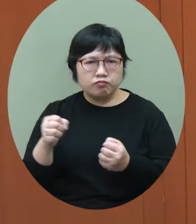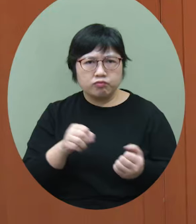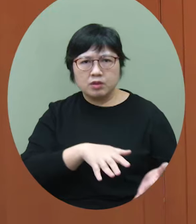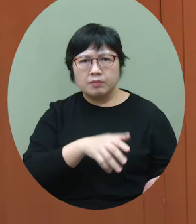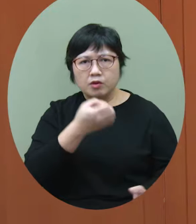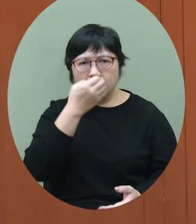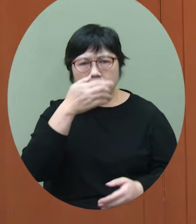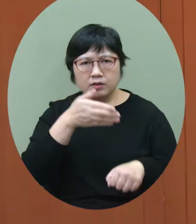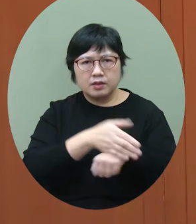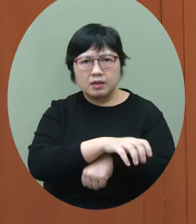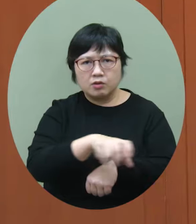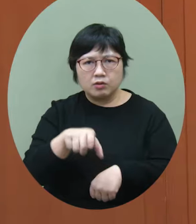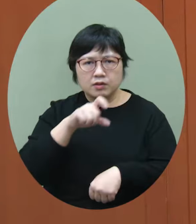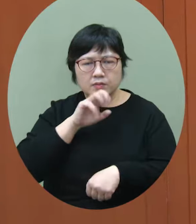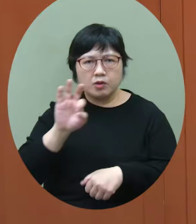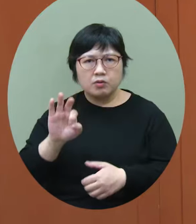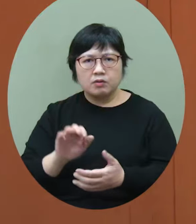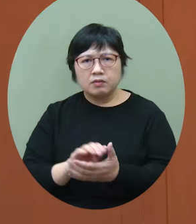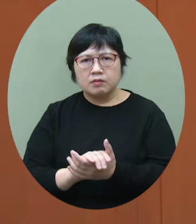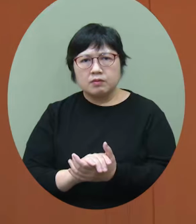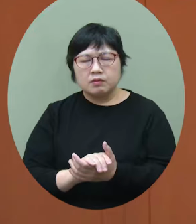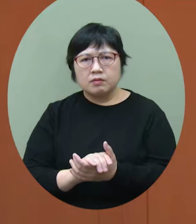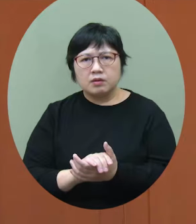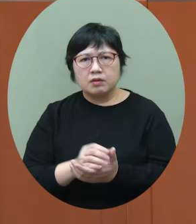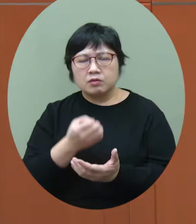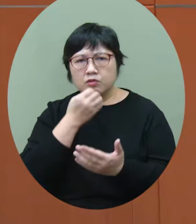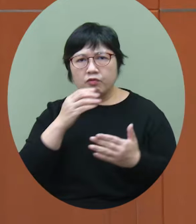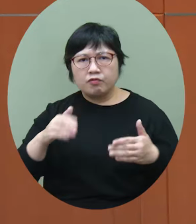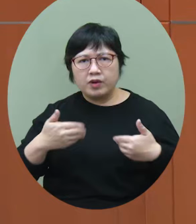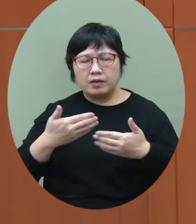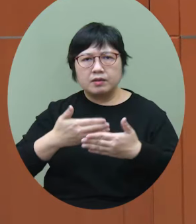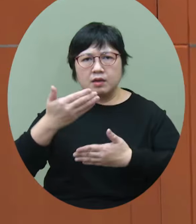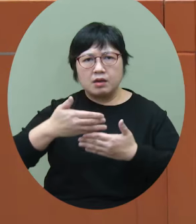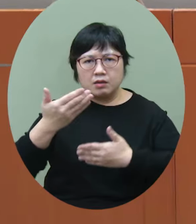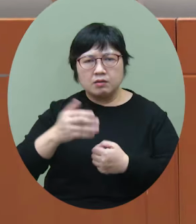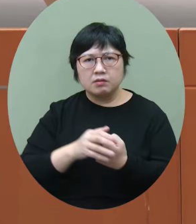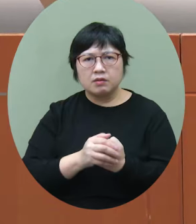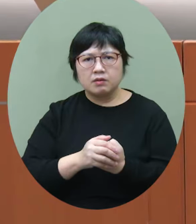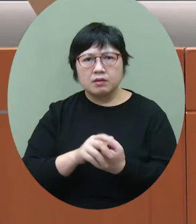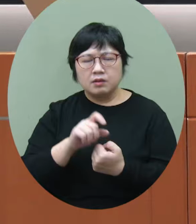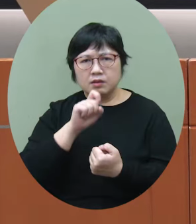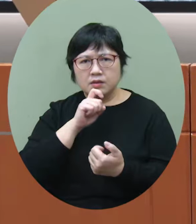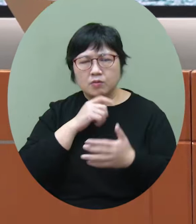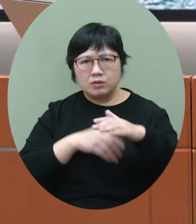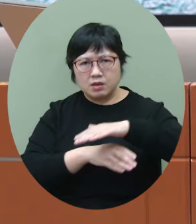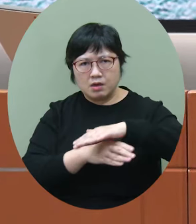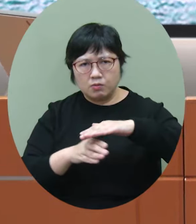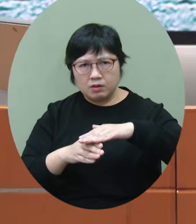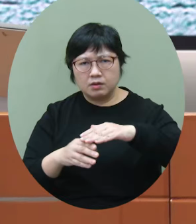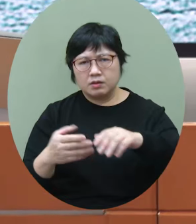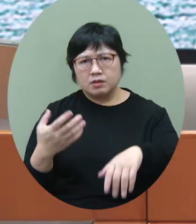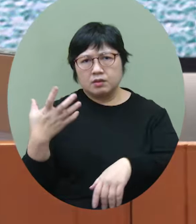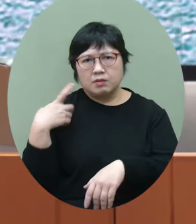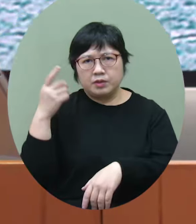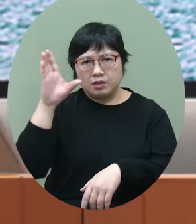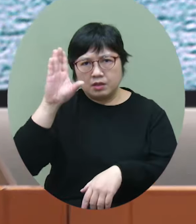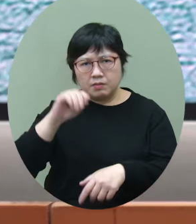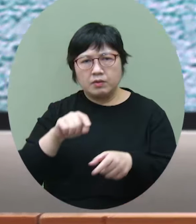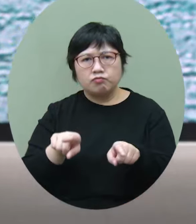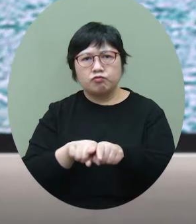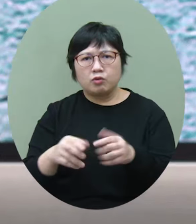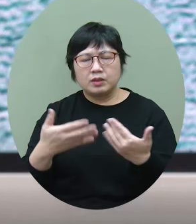咧？唔該。 東發個案，東發大廈嗰度有個別單位咧，就琴晚啲同事去